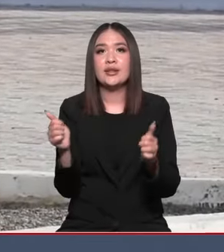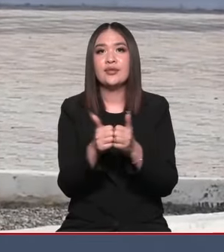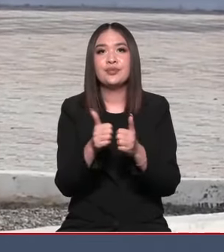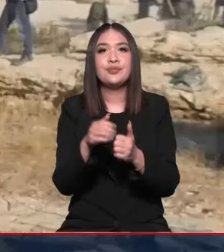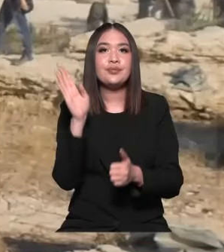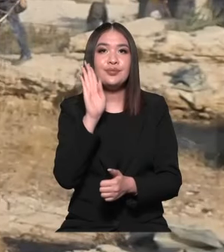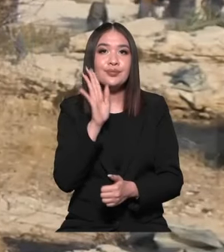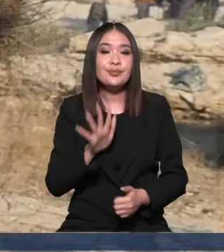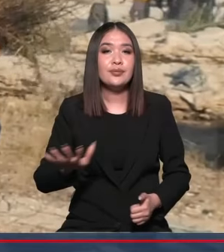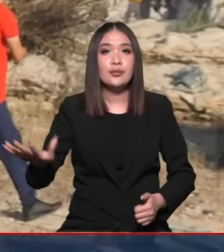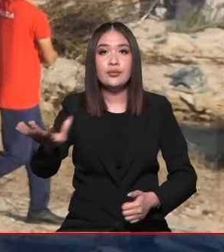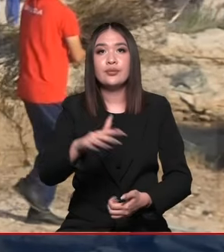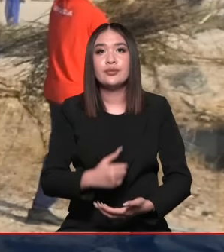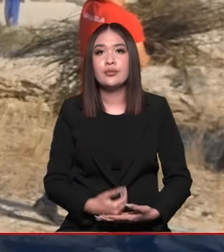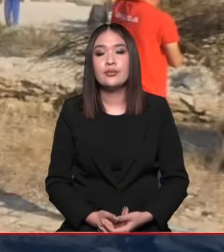Каспийского моря.